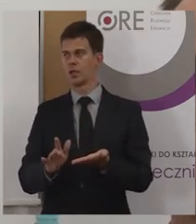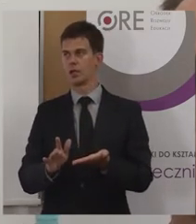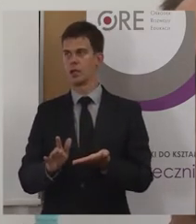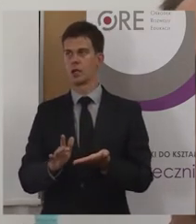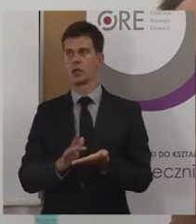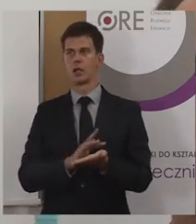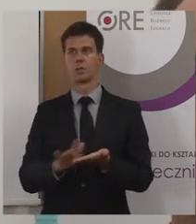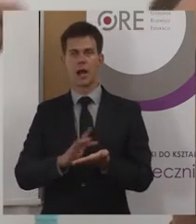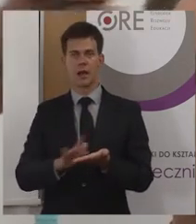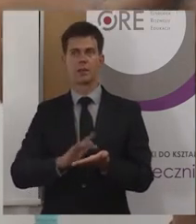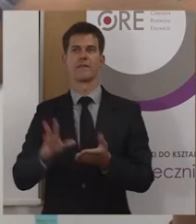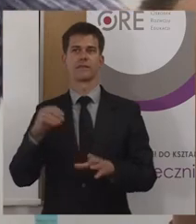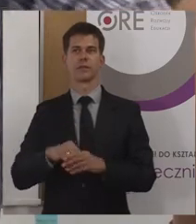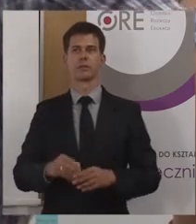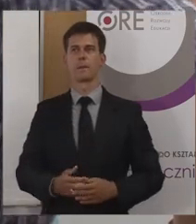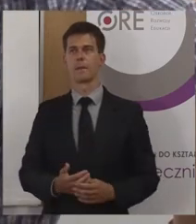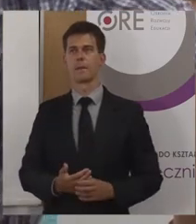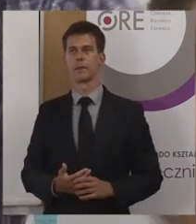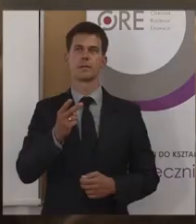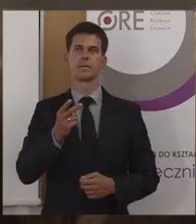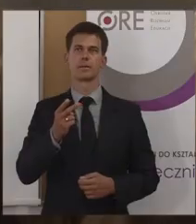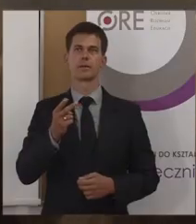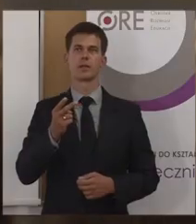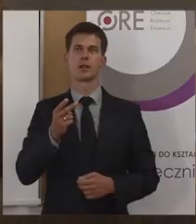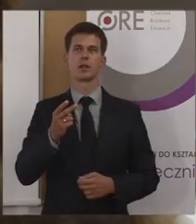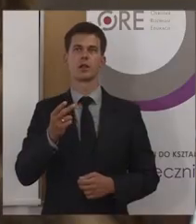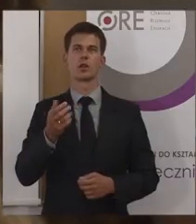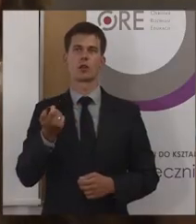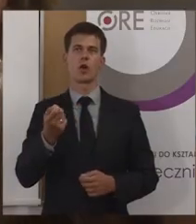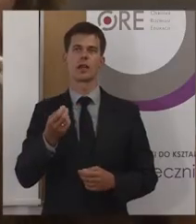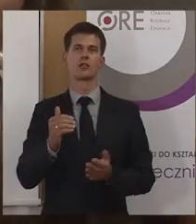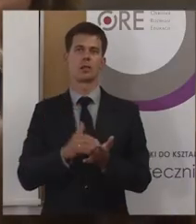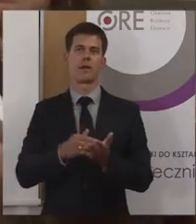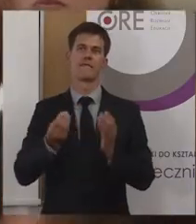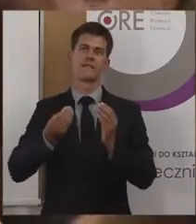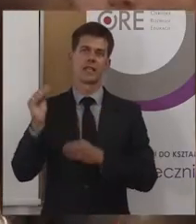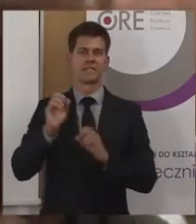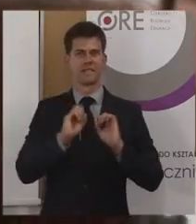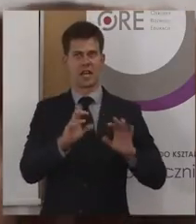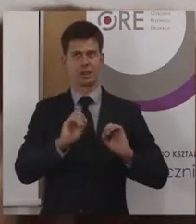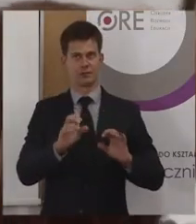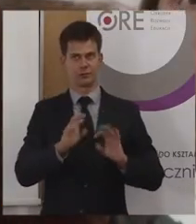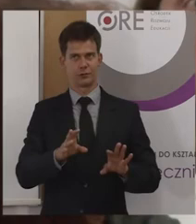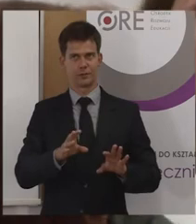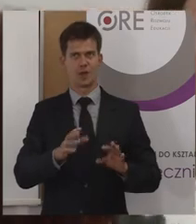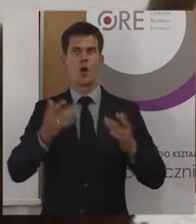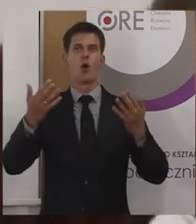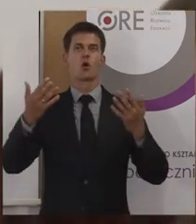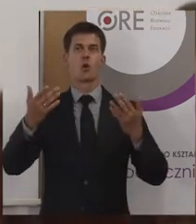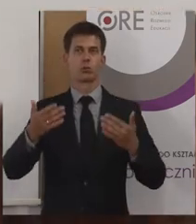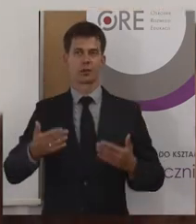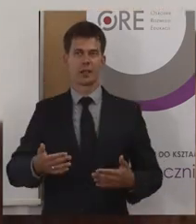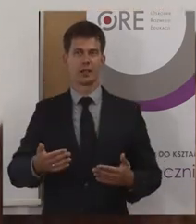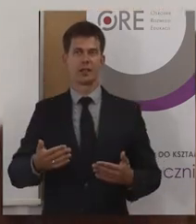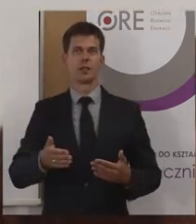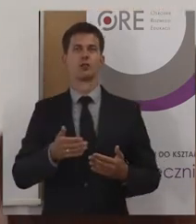e-podręcznikach? Dziękuję. Wymaga trochę doprecyzowania to określenie, że komputer coś za kogoś